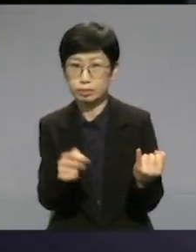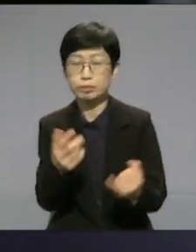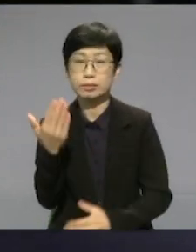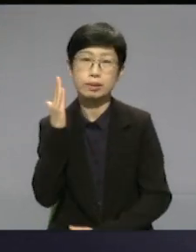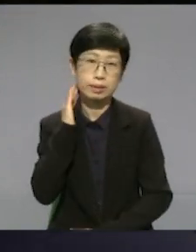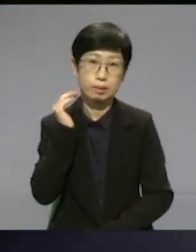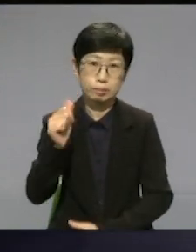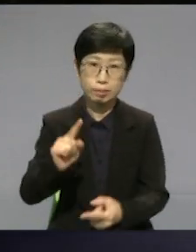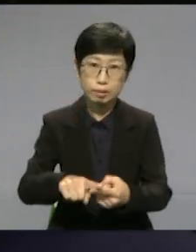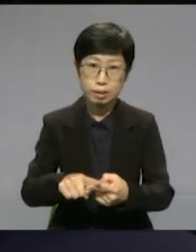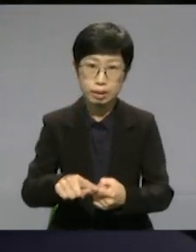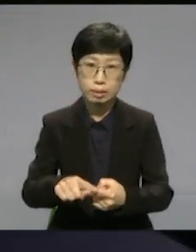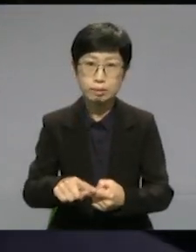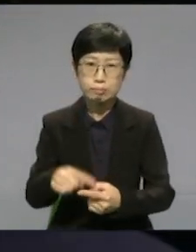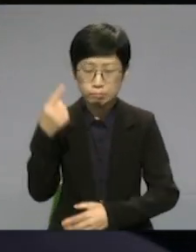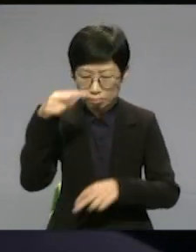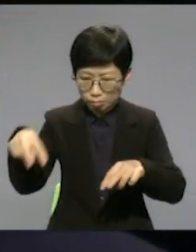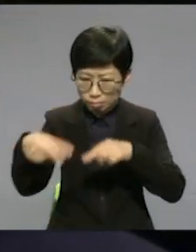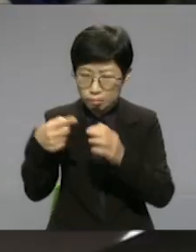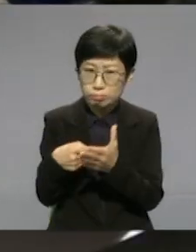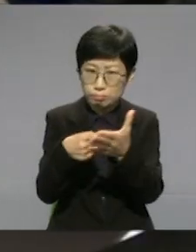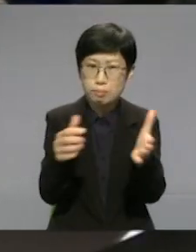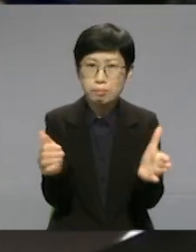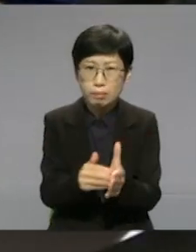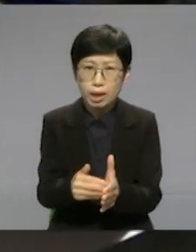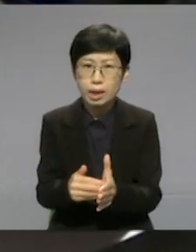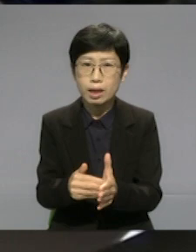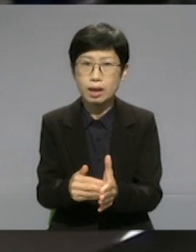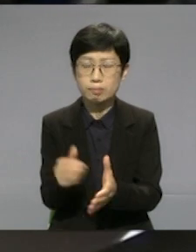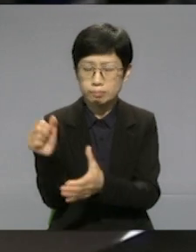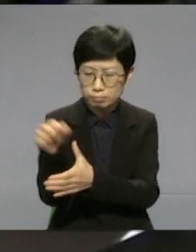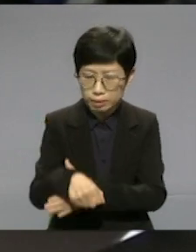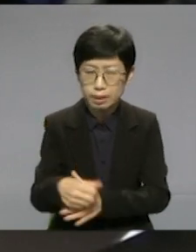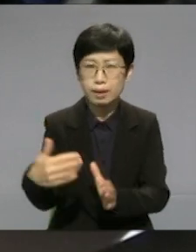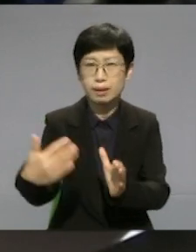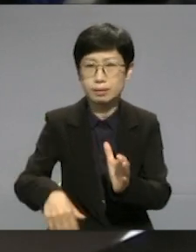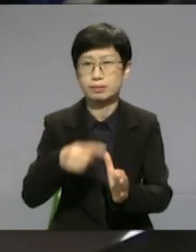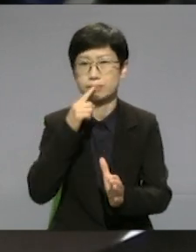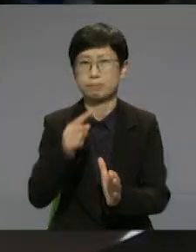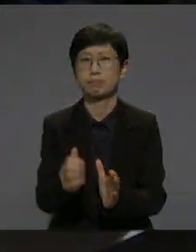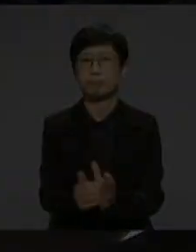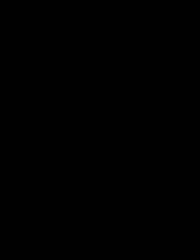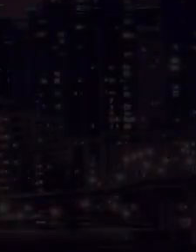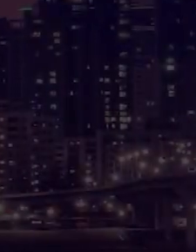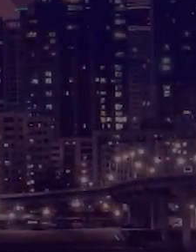전 대통령에 대한 면회를 시도했지만 아직 이루어지지 않고 있다고 전했습니다.